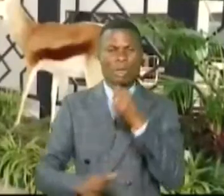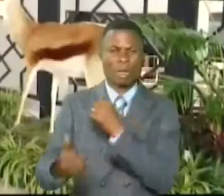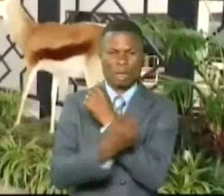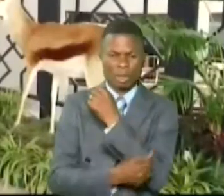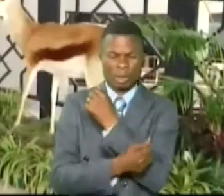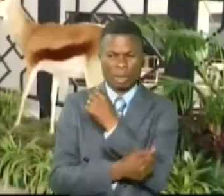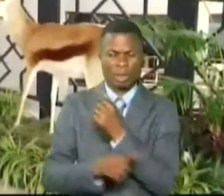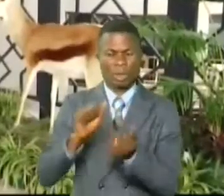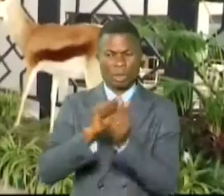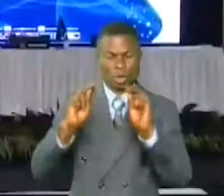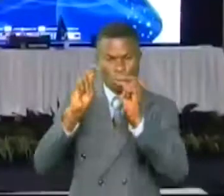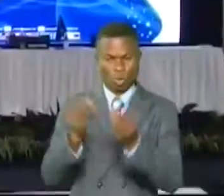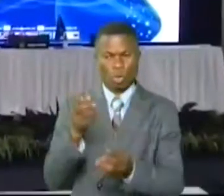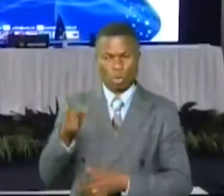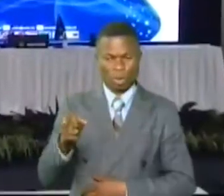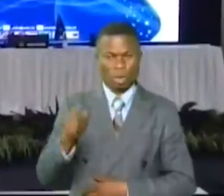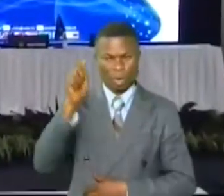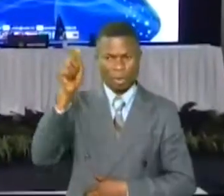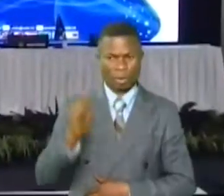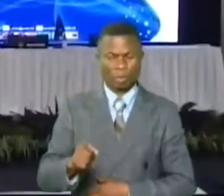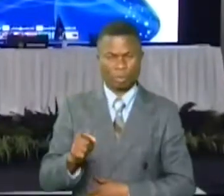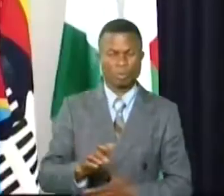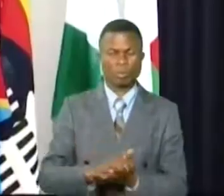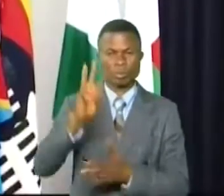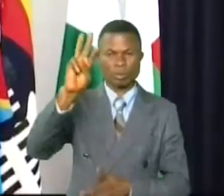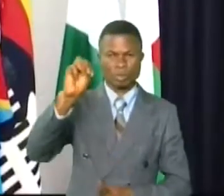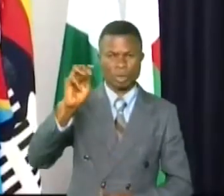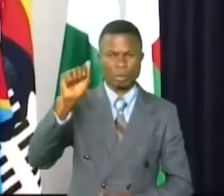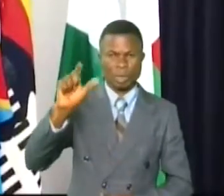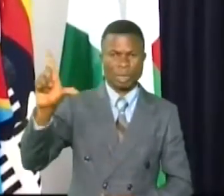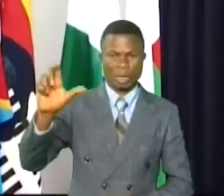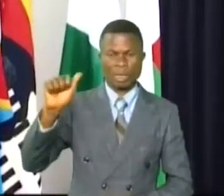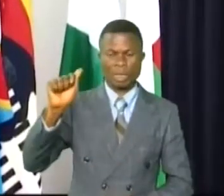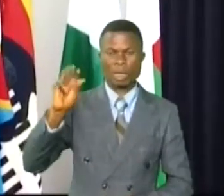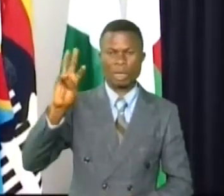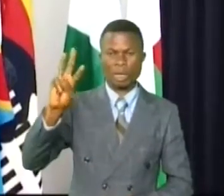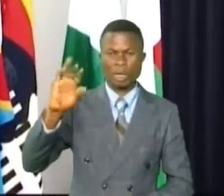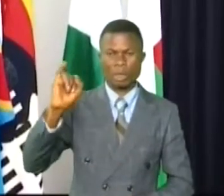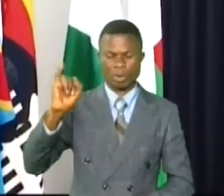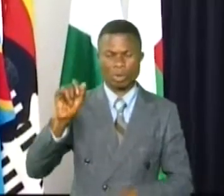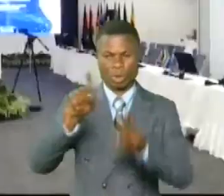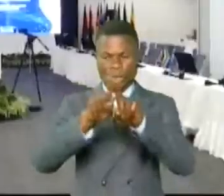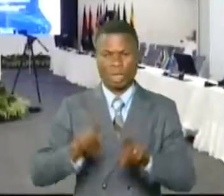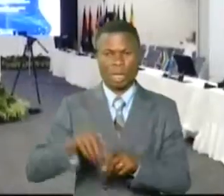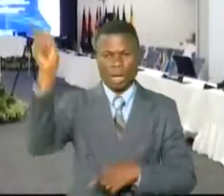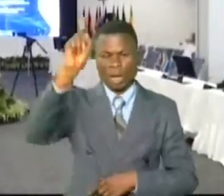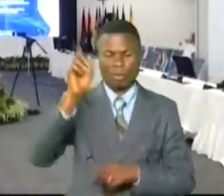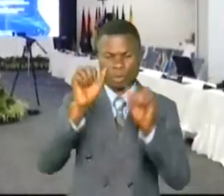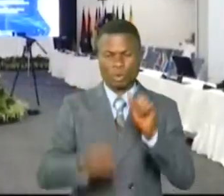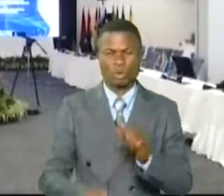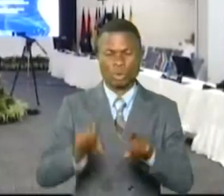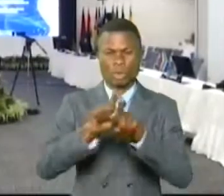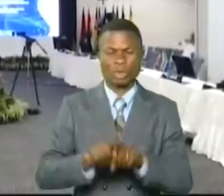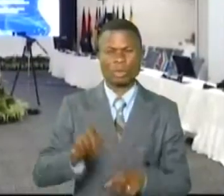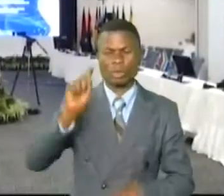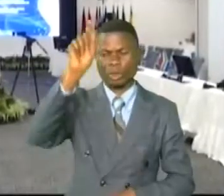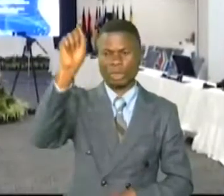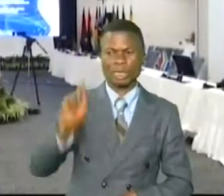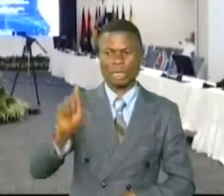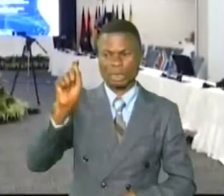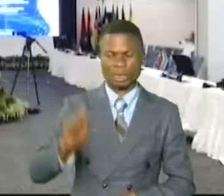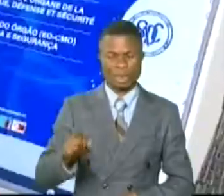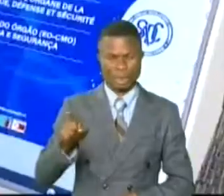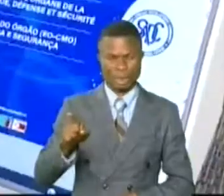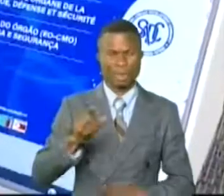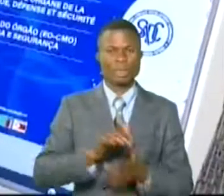cette brigade, à savoir le Malawi, l'Afrique du Sud et la Tanzanie. C'est jeudi matin, au centre des conférences de Pâques à